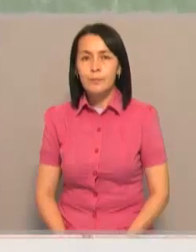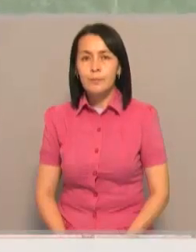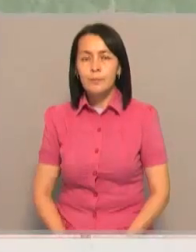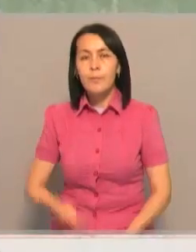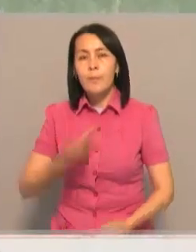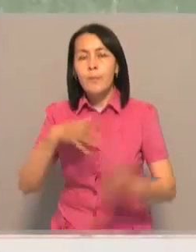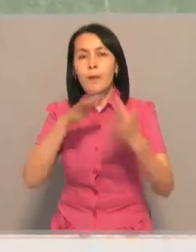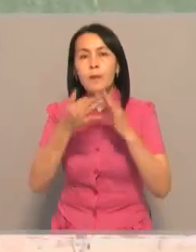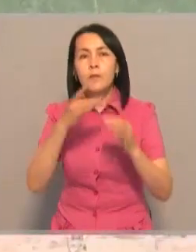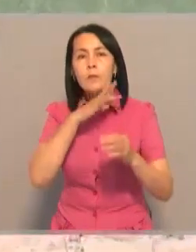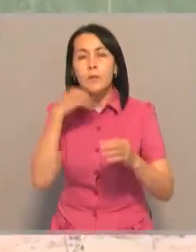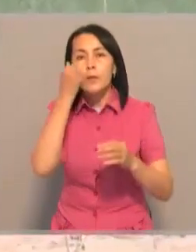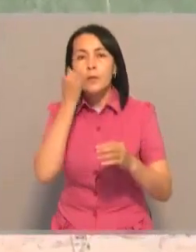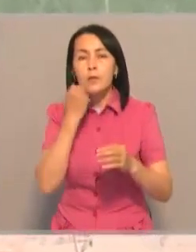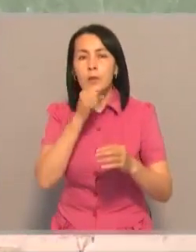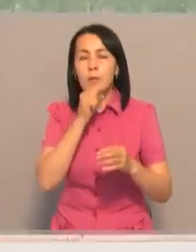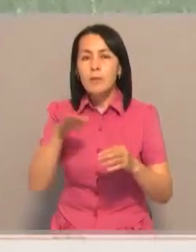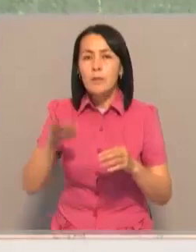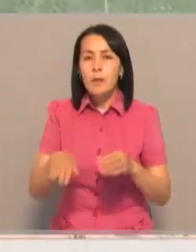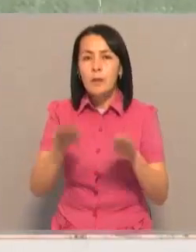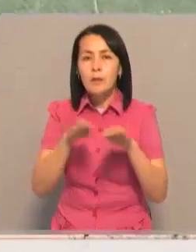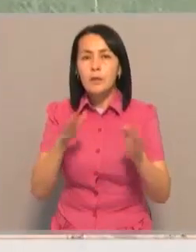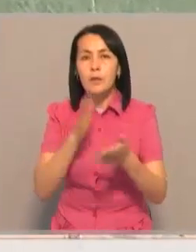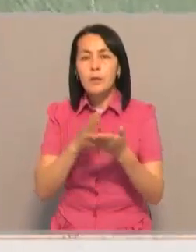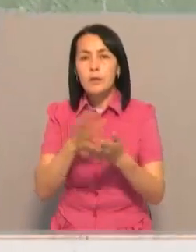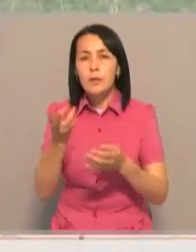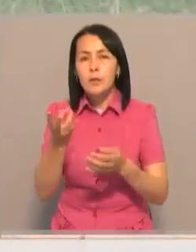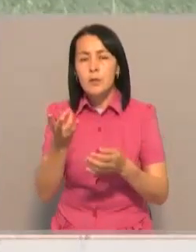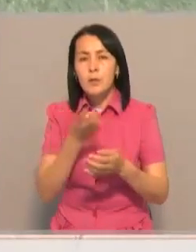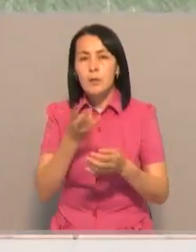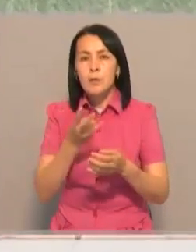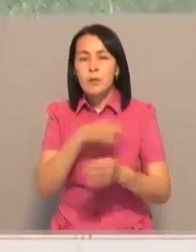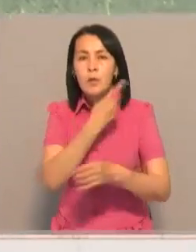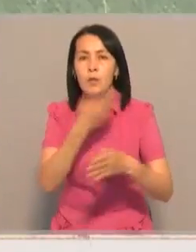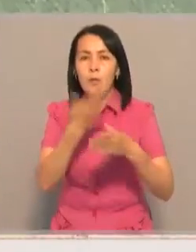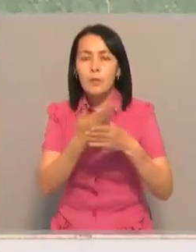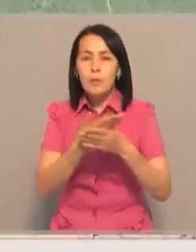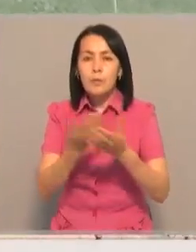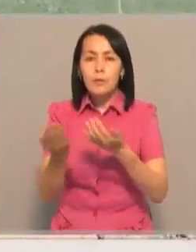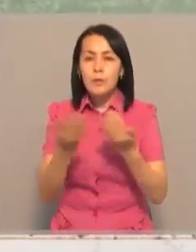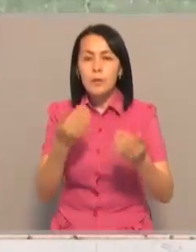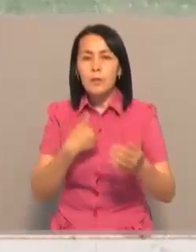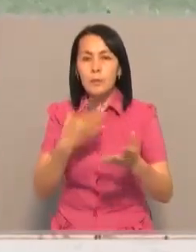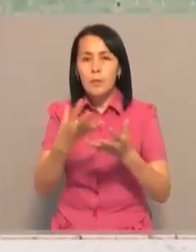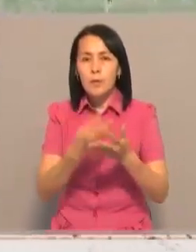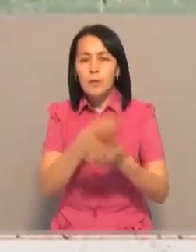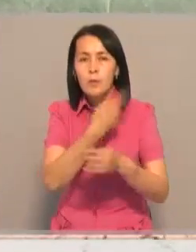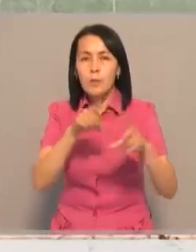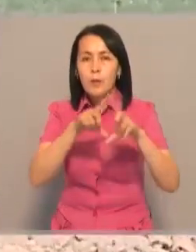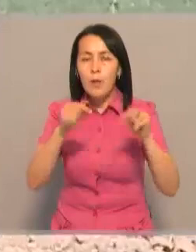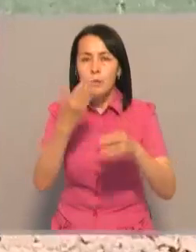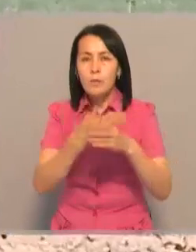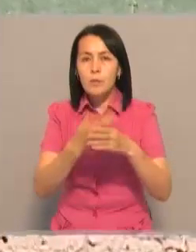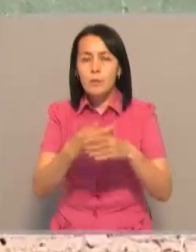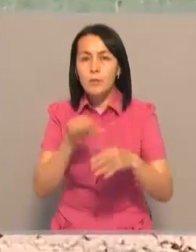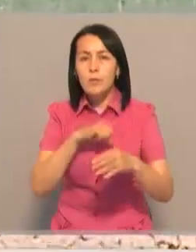В нашем селе много стариков и маленьких детей. Конечно, в случае необходимости к нам приезжала скорая помощь. Но теперь мы будем получать медицинское обслуживание